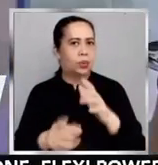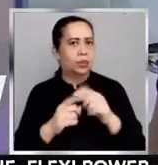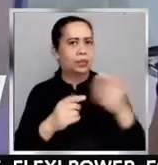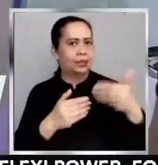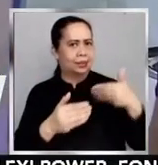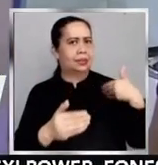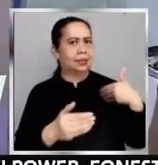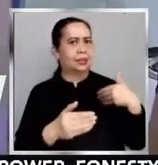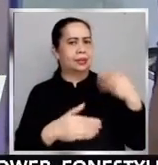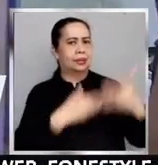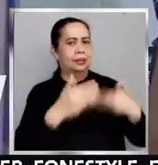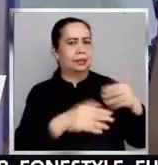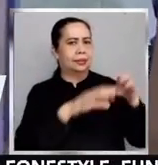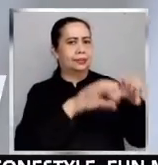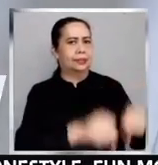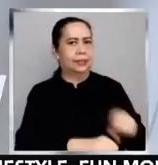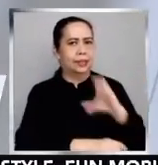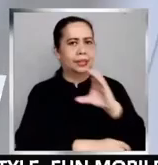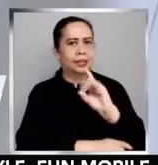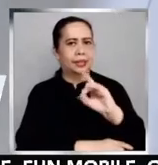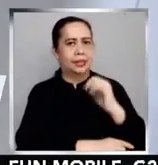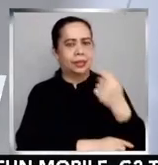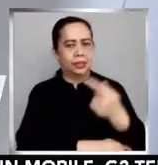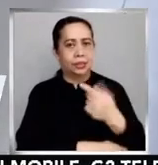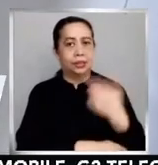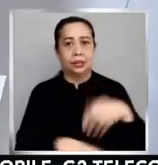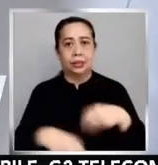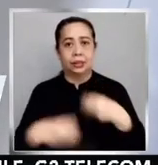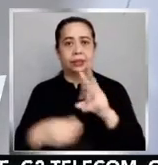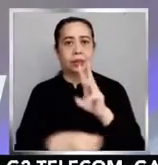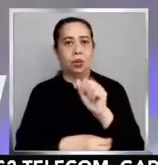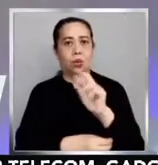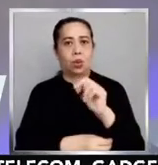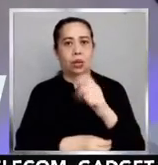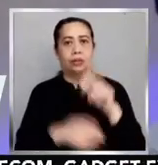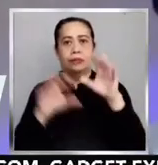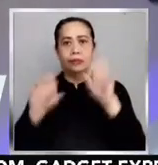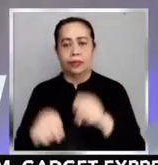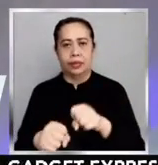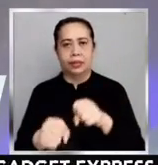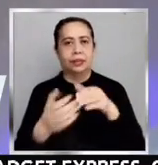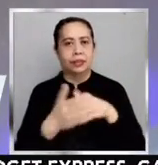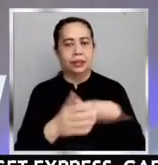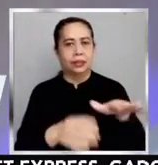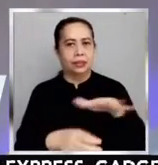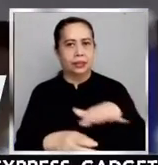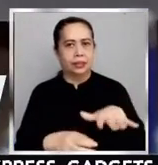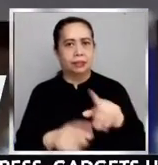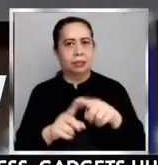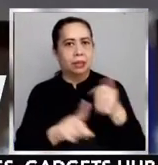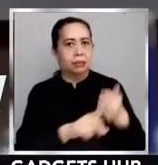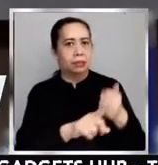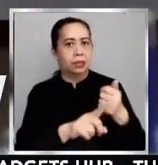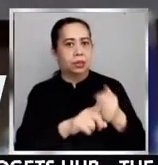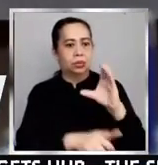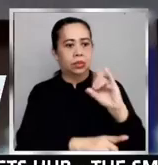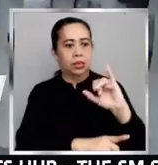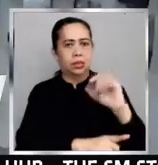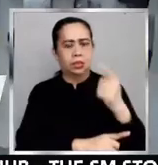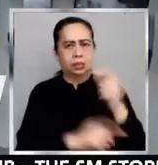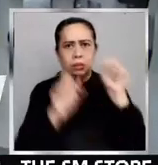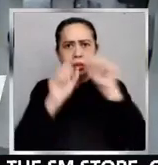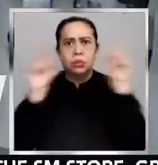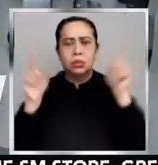inoperate ng CIDG. Sa bisa naman ng warrant of arrest na inisyu laban sa kanila. Pero mismo ang CIDG raw nagulat na